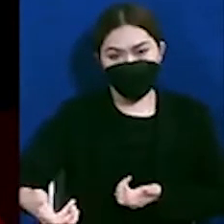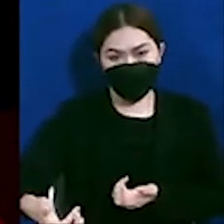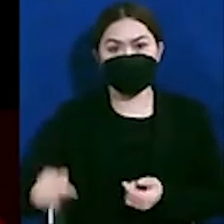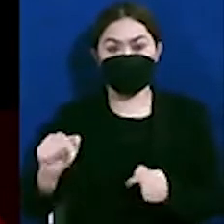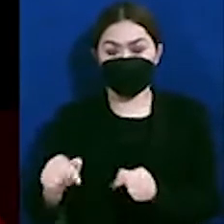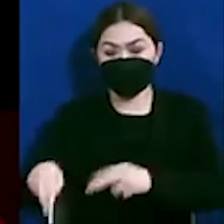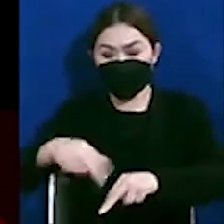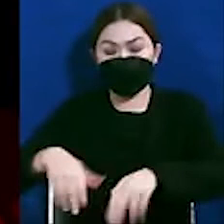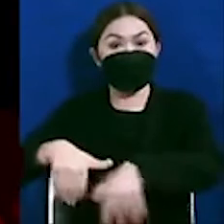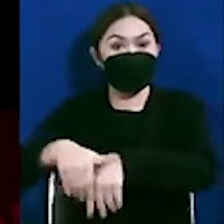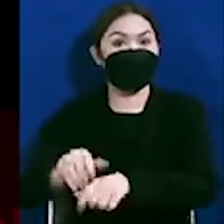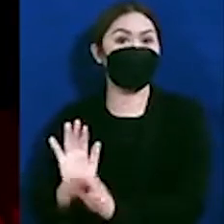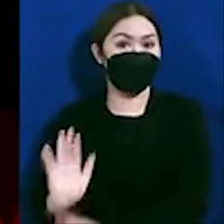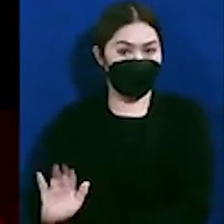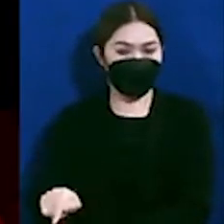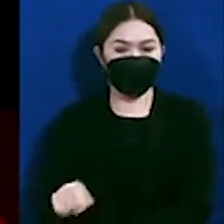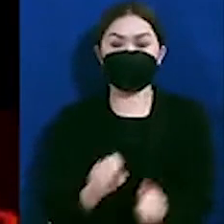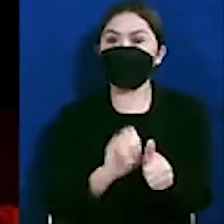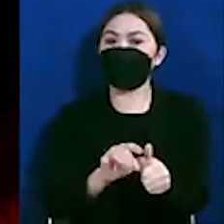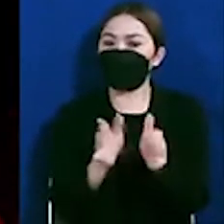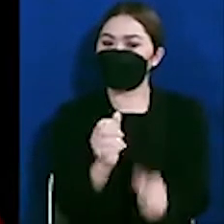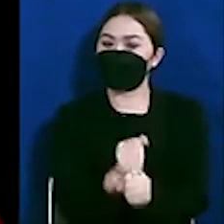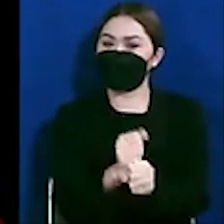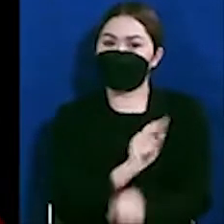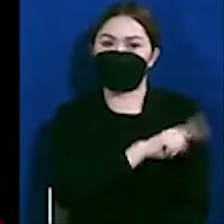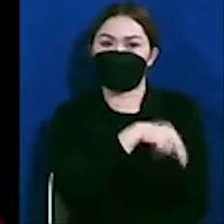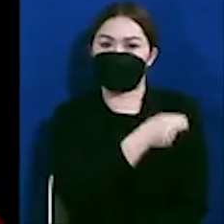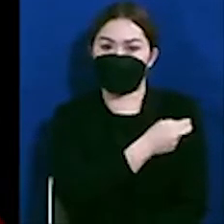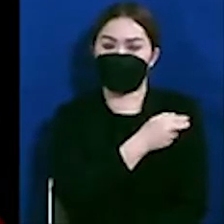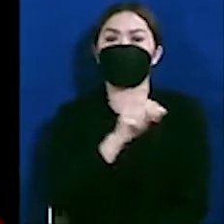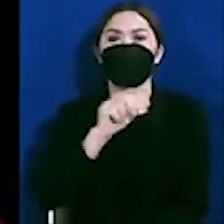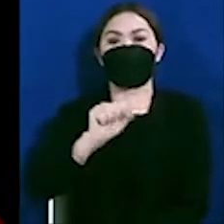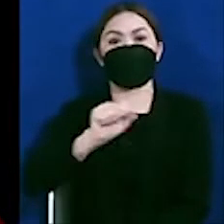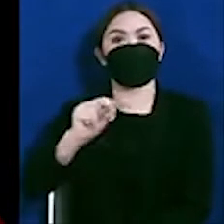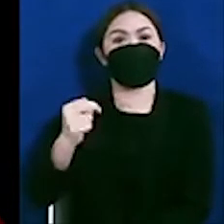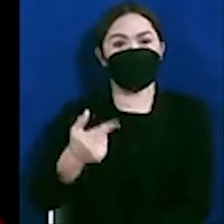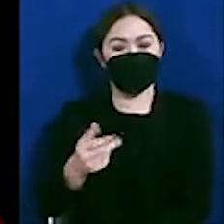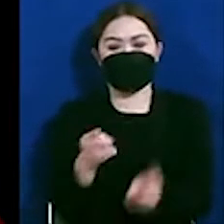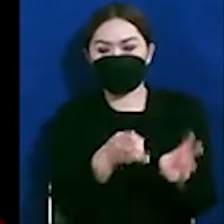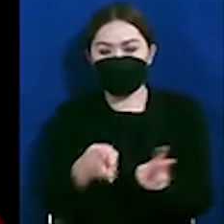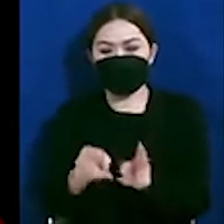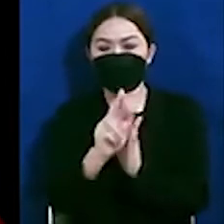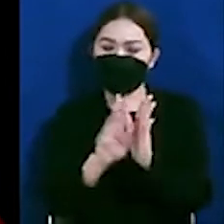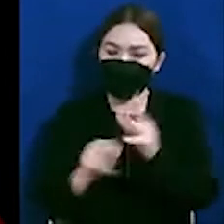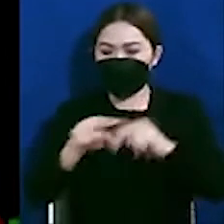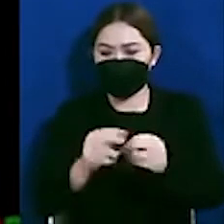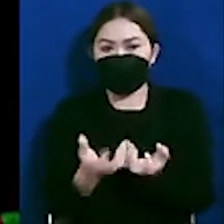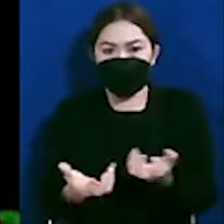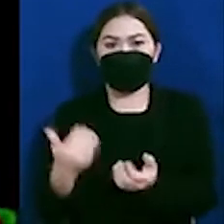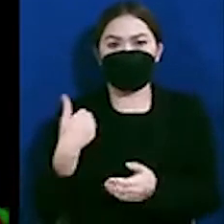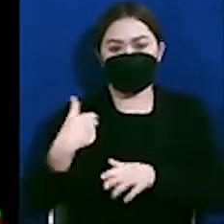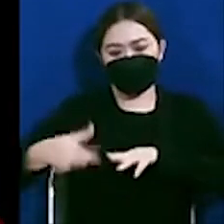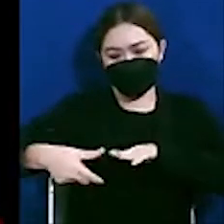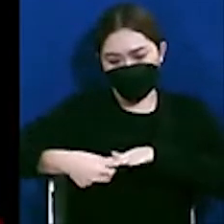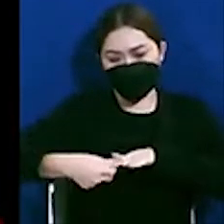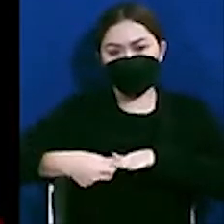isolationครับซึ่งจะได้รับการแนะนำจากเจ้าหน้าที่สาธารณสุขมีระบบการดูแลมีอุปกรณ์ในการวัดระดับ